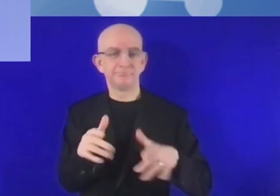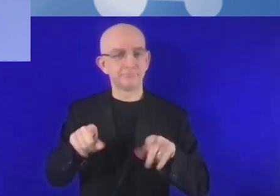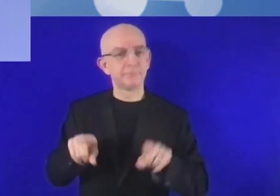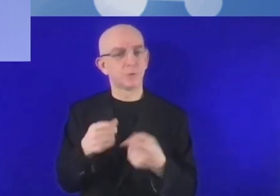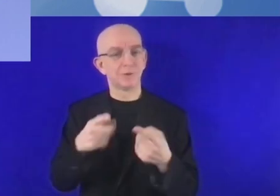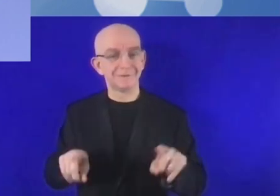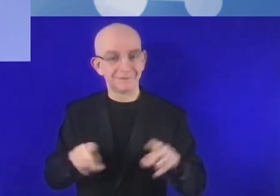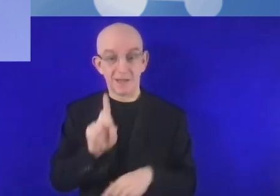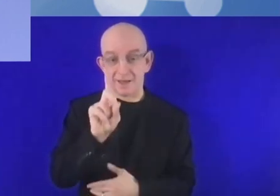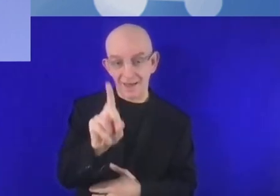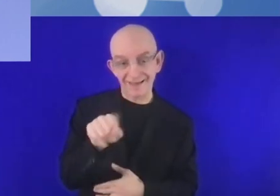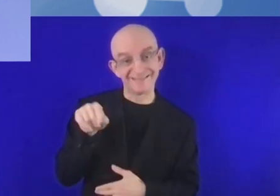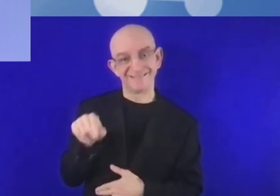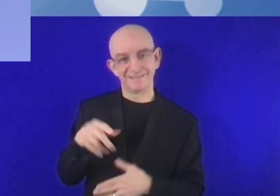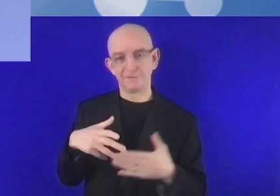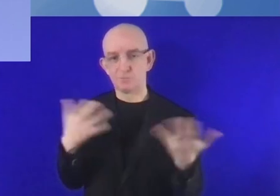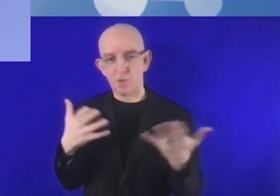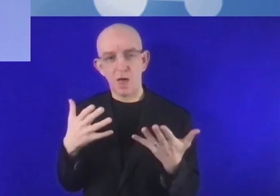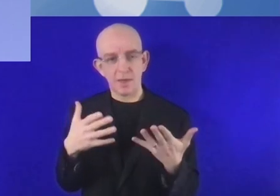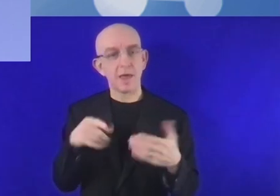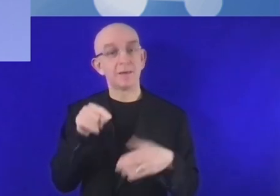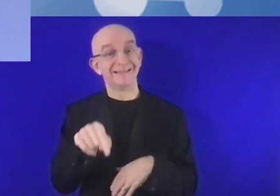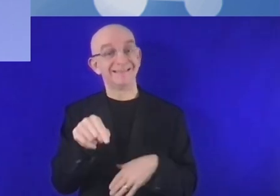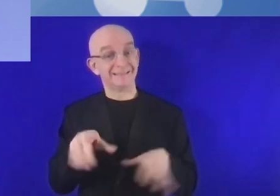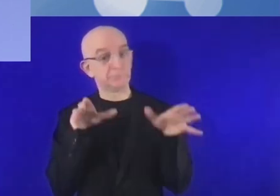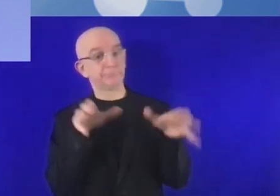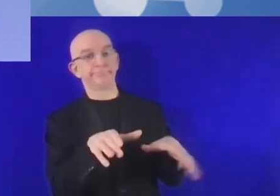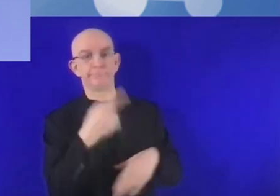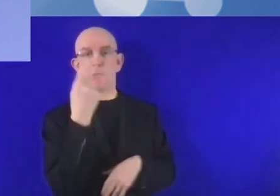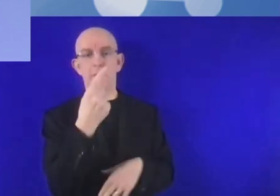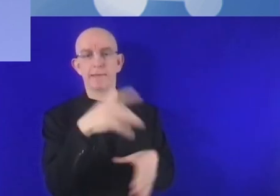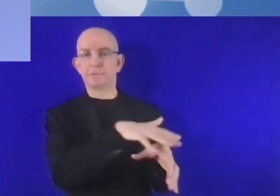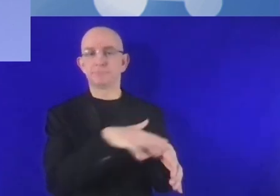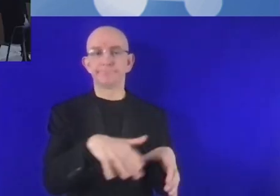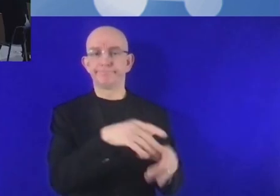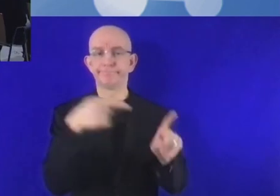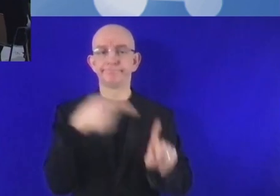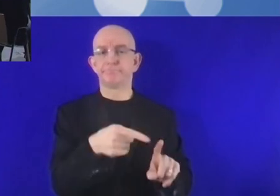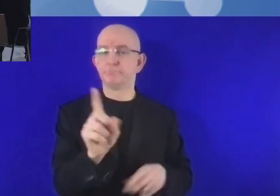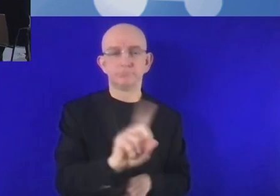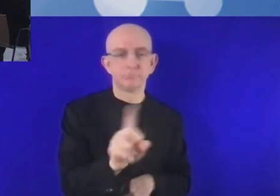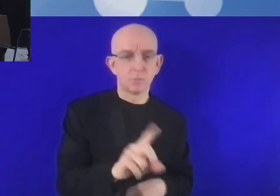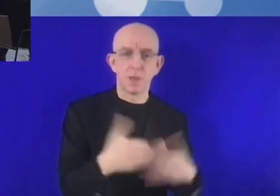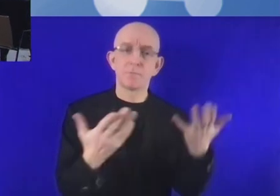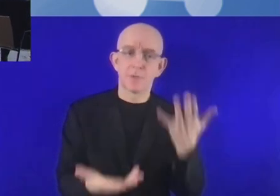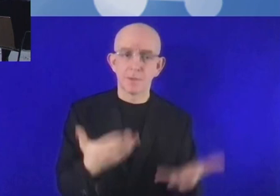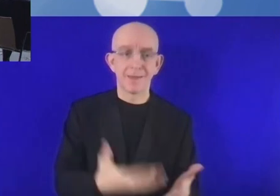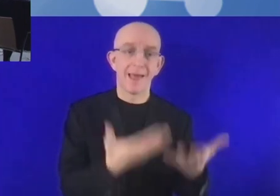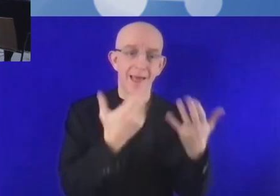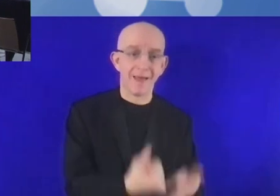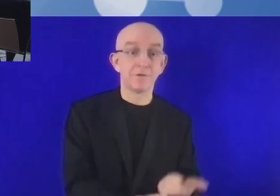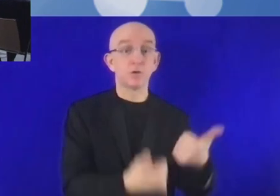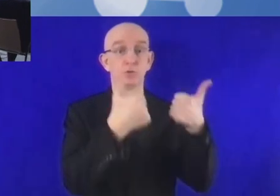doskonałe utwory popowe, a zarazem możemy mieć złe utwory muzyki klasycznej.